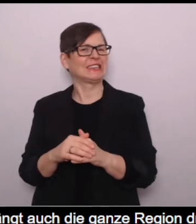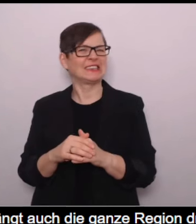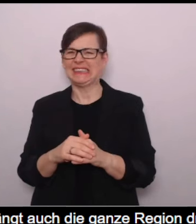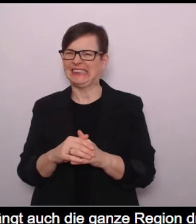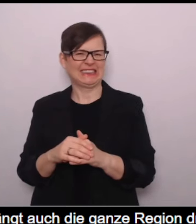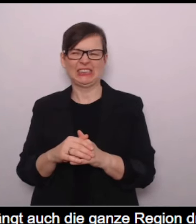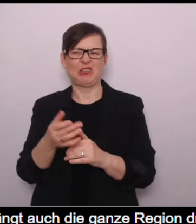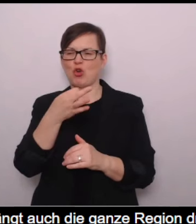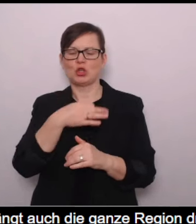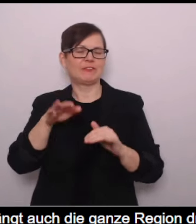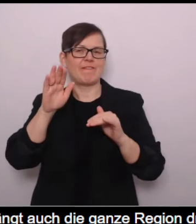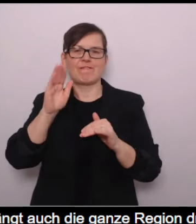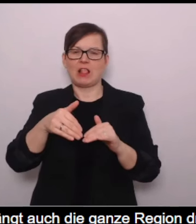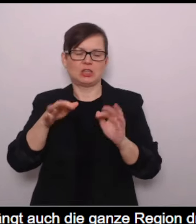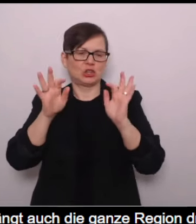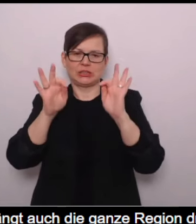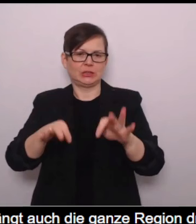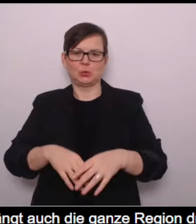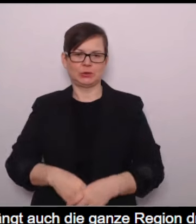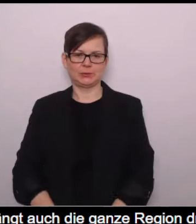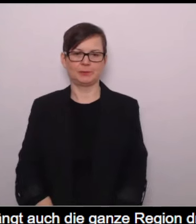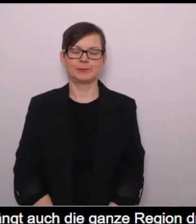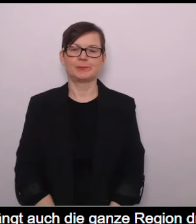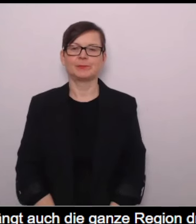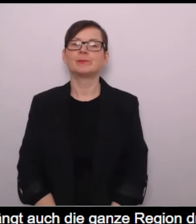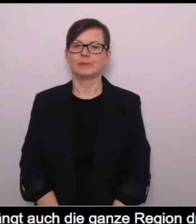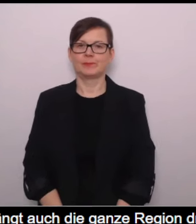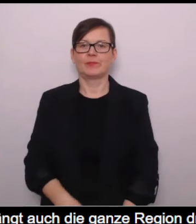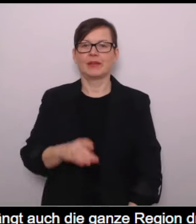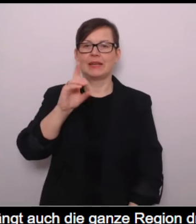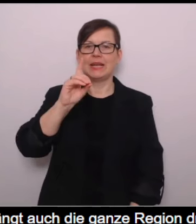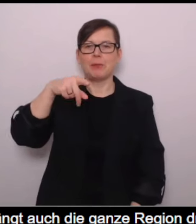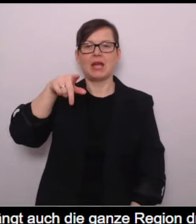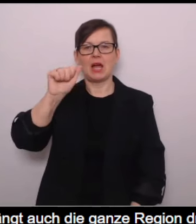erwecken, soll von außen her die deutsche Politik beeinflusst werden, das finden wir falsch und lehnt es ab.